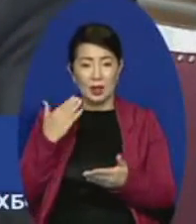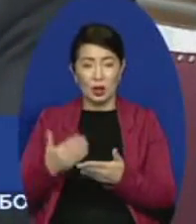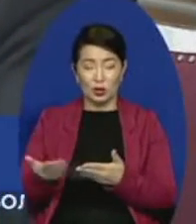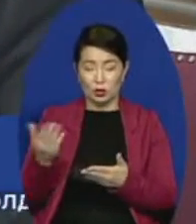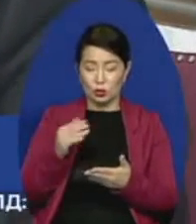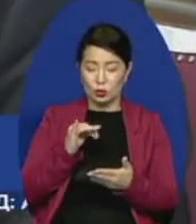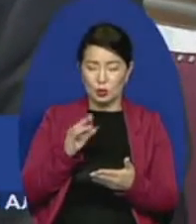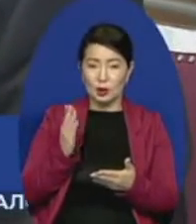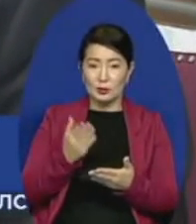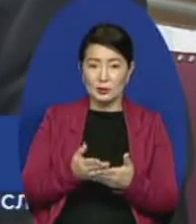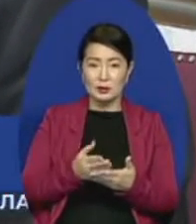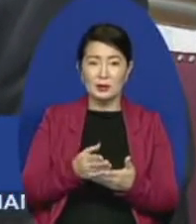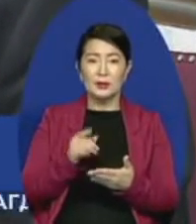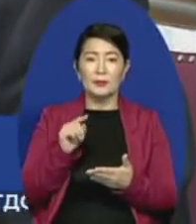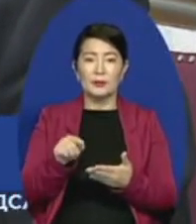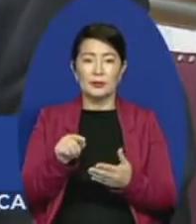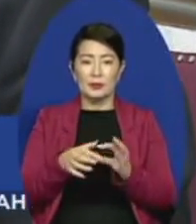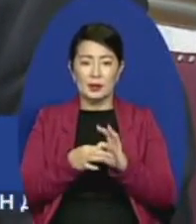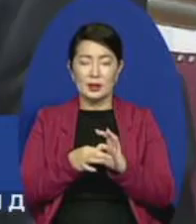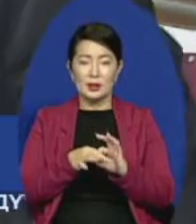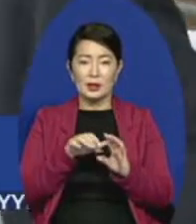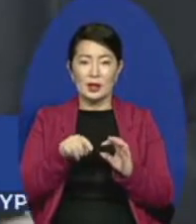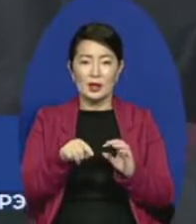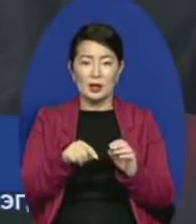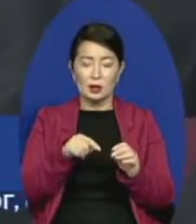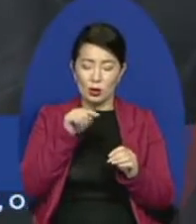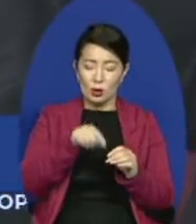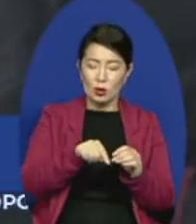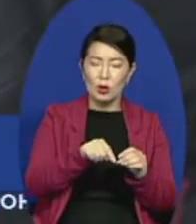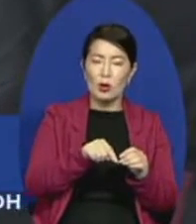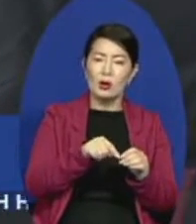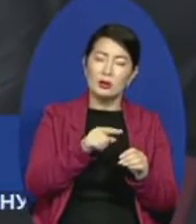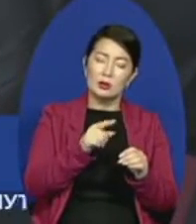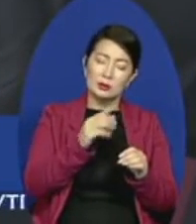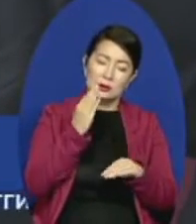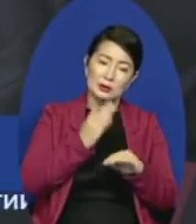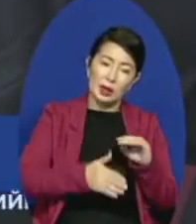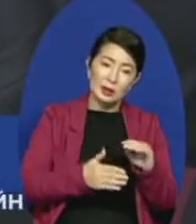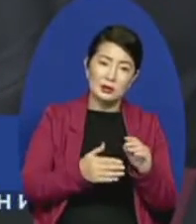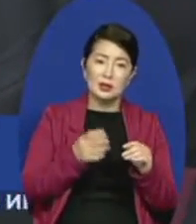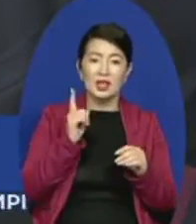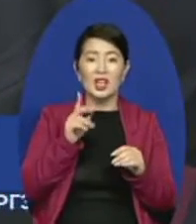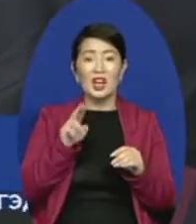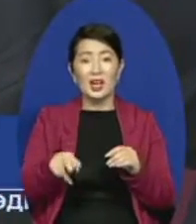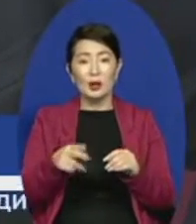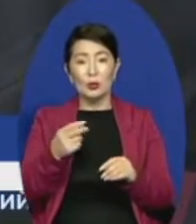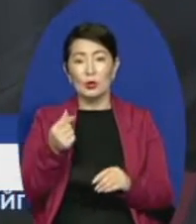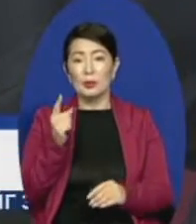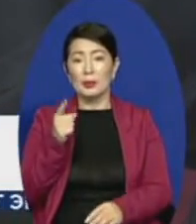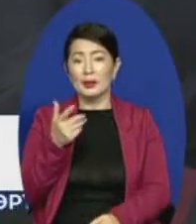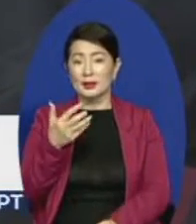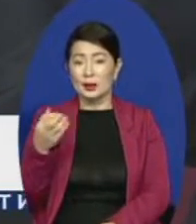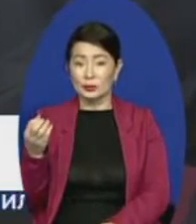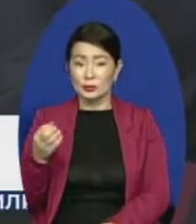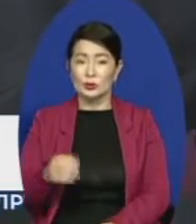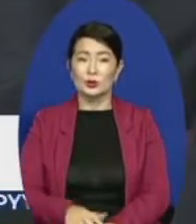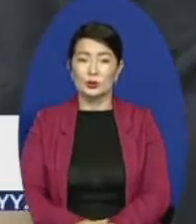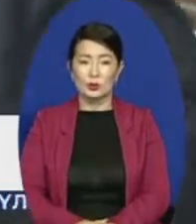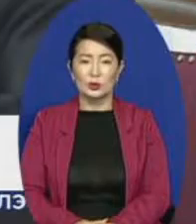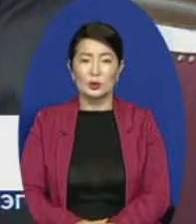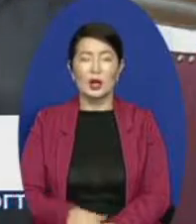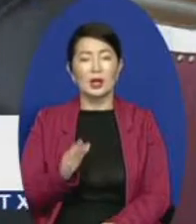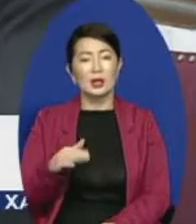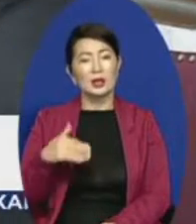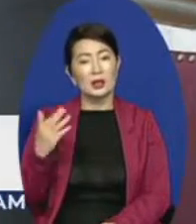байгаа. Тэгэл бид нар зах зээлийн одоо судалгаа гэдэг нь багж тодорхой байгаа шүү. Өнөөдөр таксигаар явход бол 1 км-ийн үнэлгээ бол 1500-аас эхэлж байгаа шүү